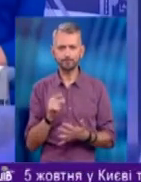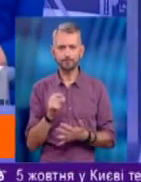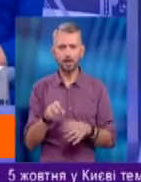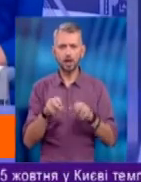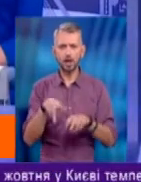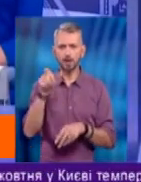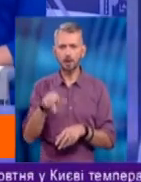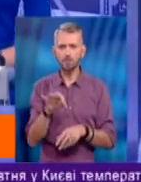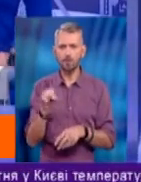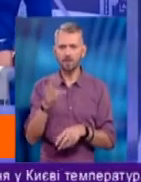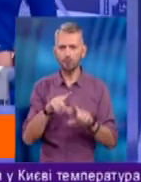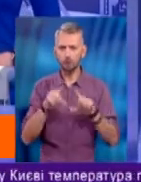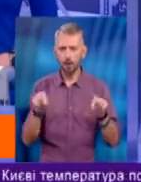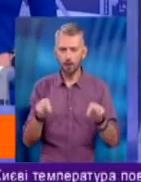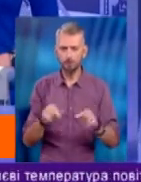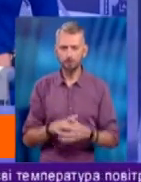експерт по євробляхам